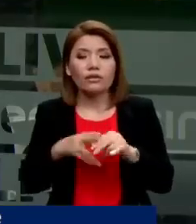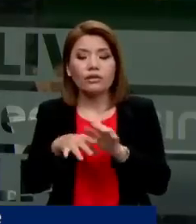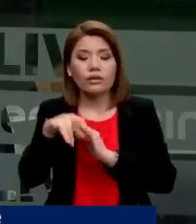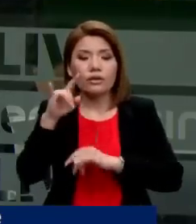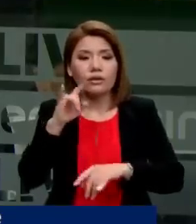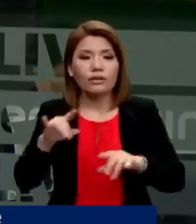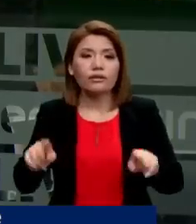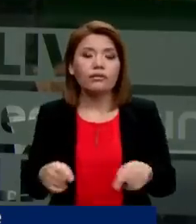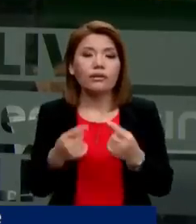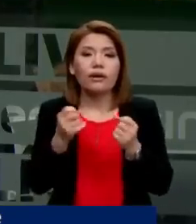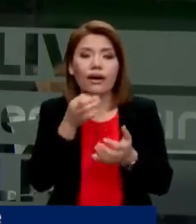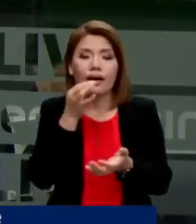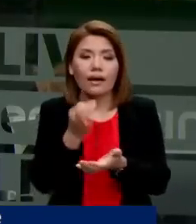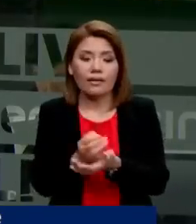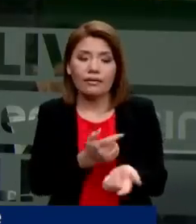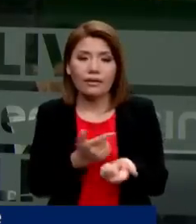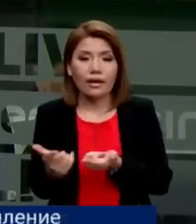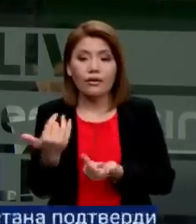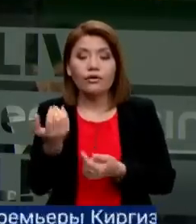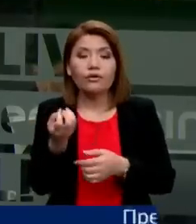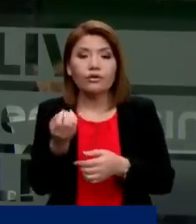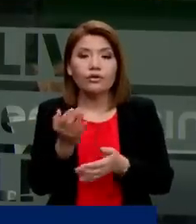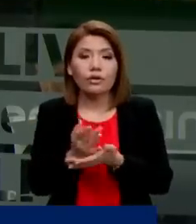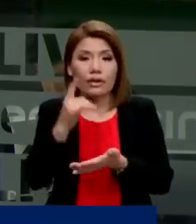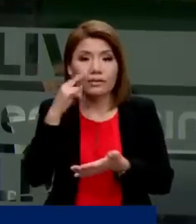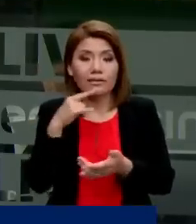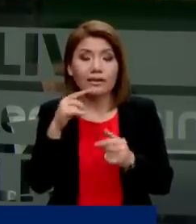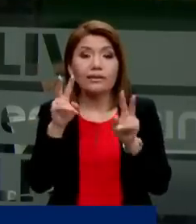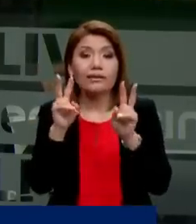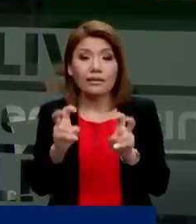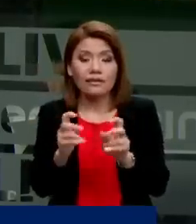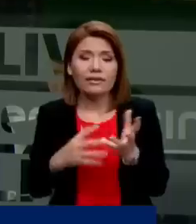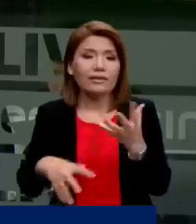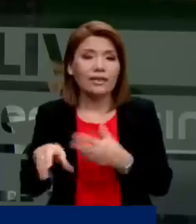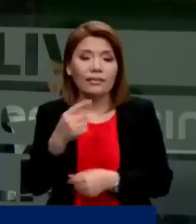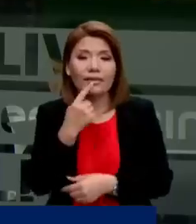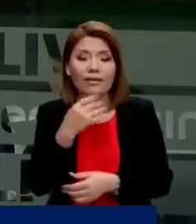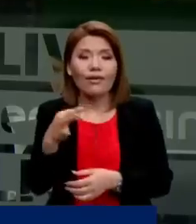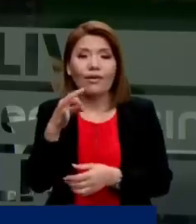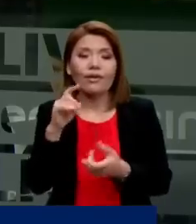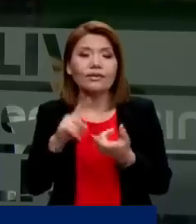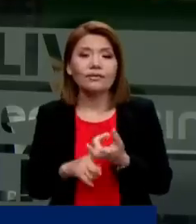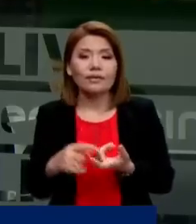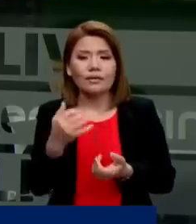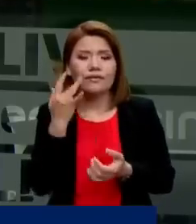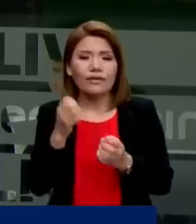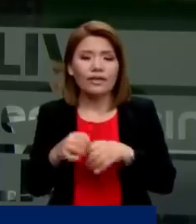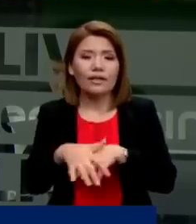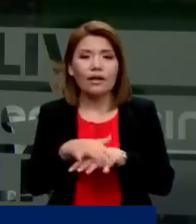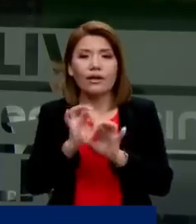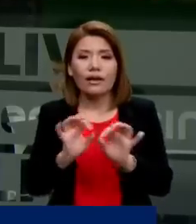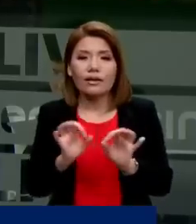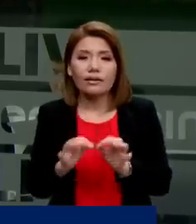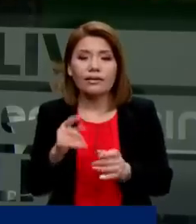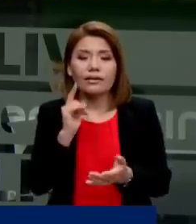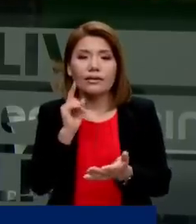қалай құруға болады дейтіндерге жауабы дайын. Оған қоса Қазақстан атауына әрі жалпы тіл мәселесіне қатысты жұрттың үнемі айтып жүрген